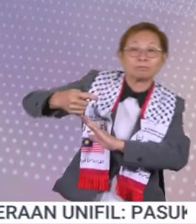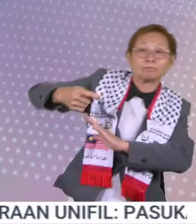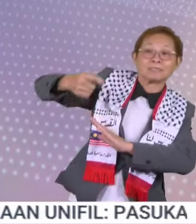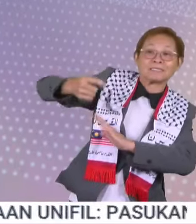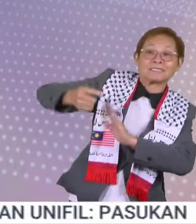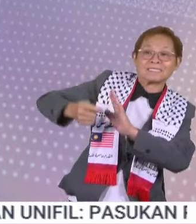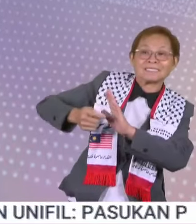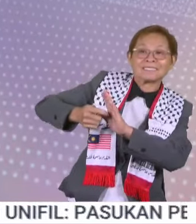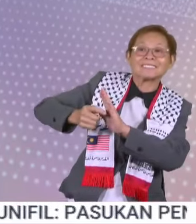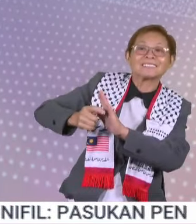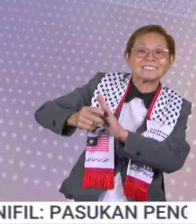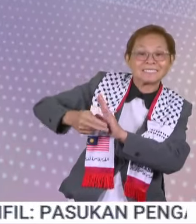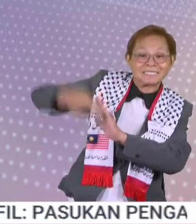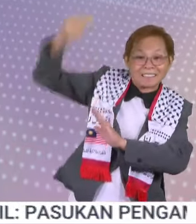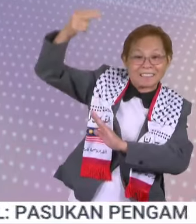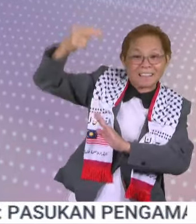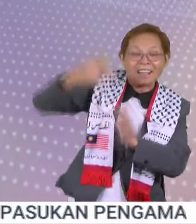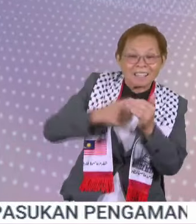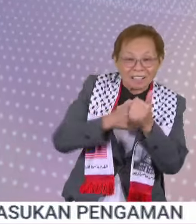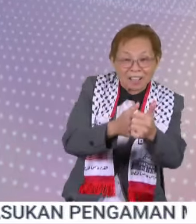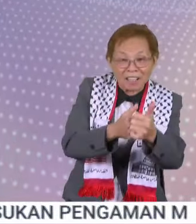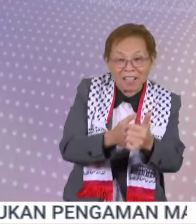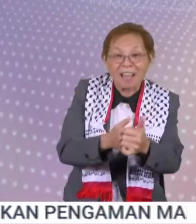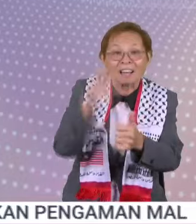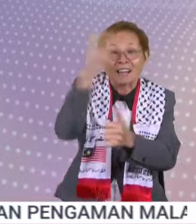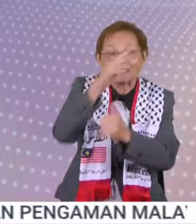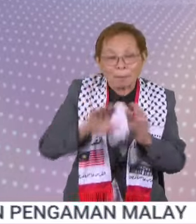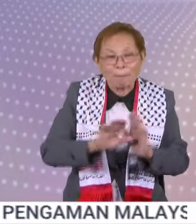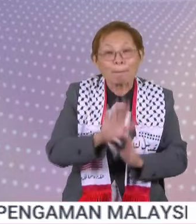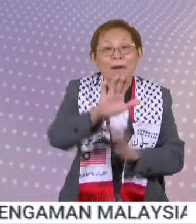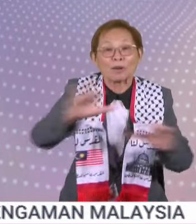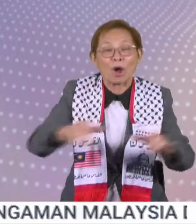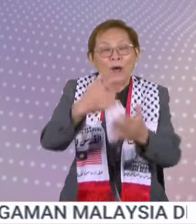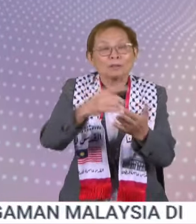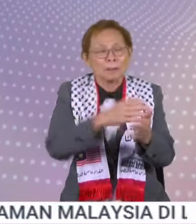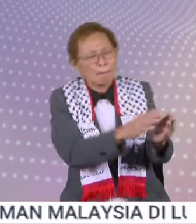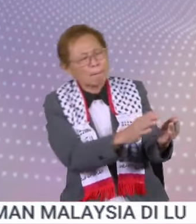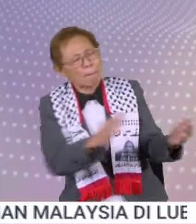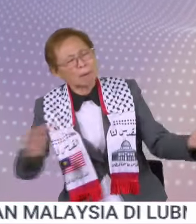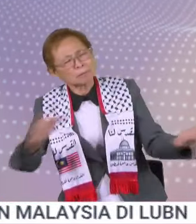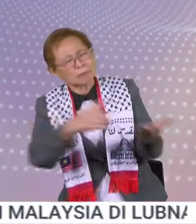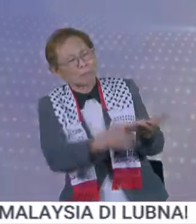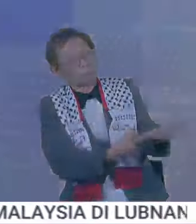Kita ikuti rangkuman inisiatif dilakukan Kerajaan Madani sepanjang minggu lepas.